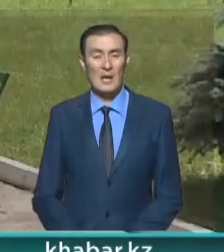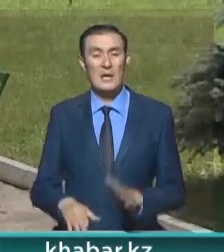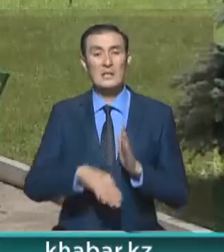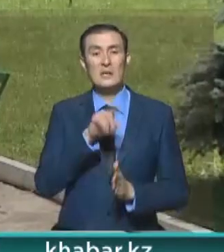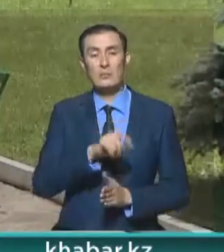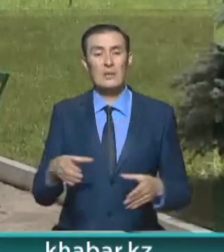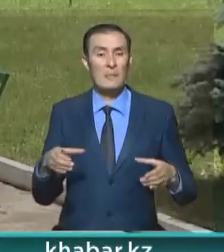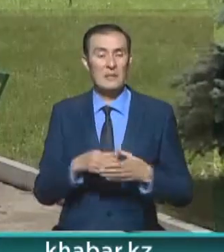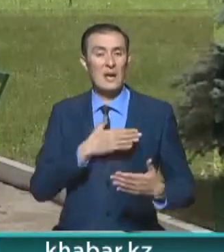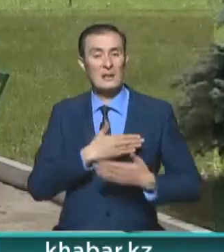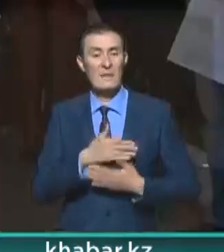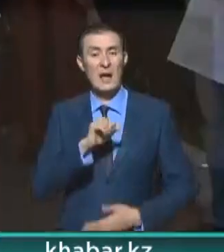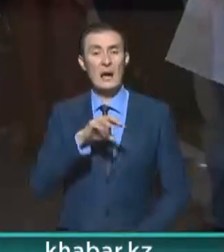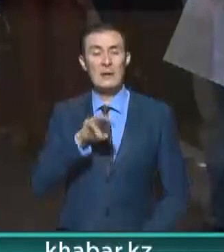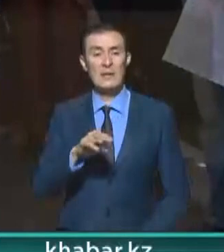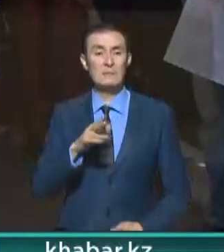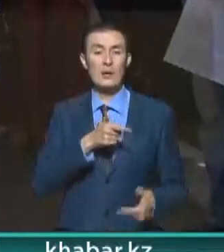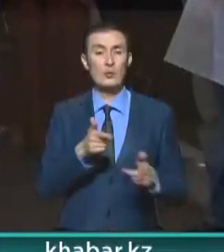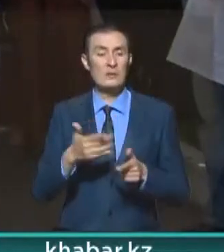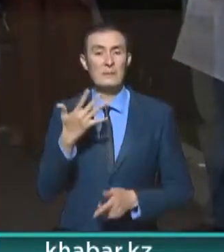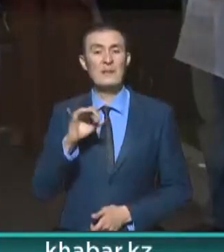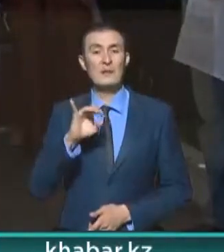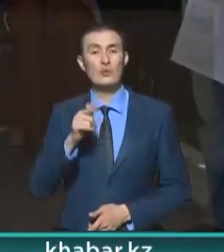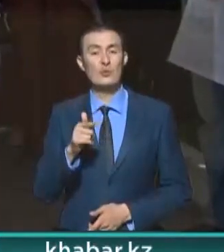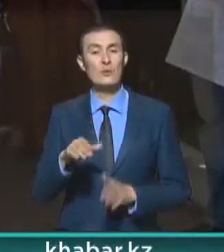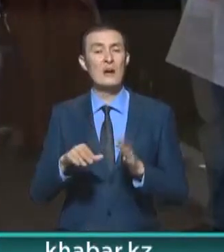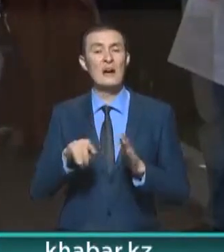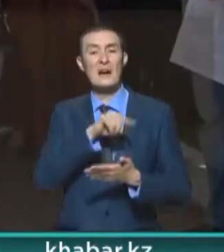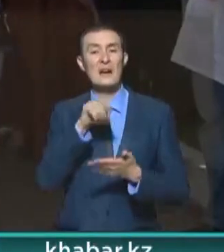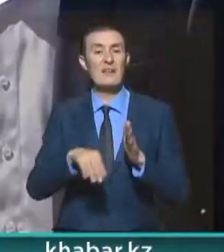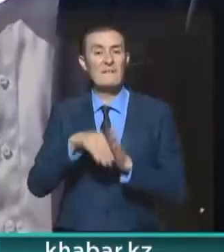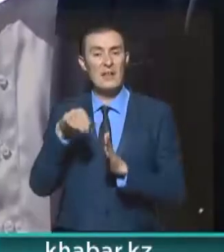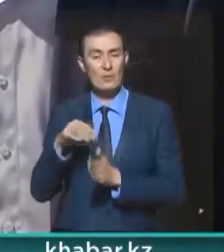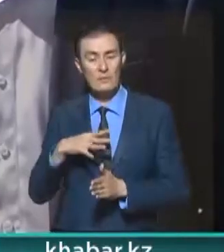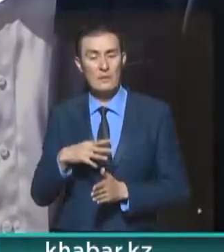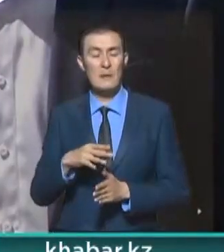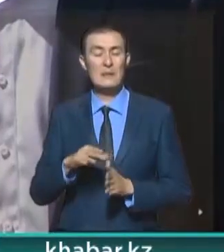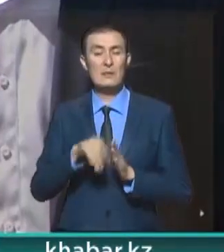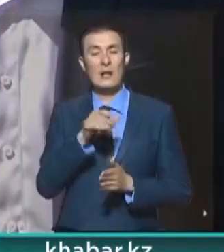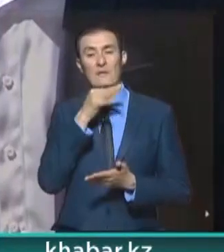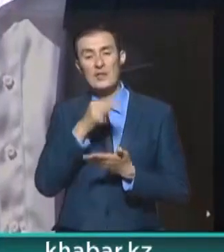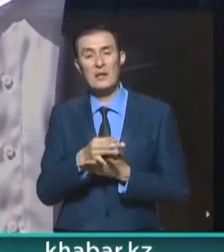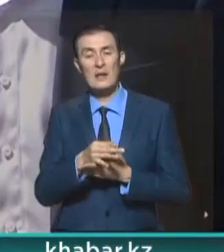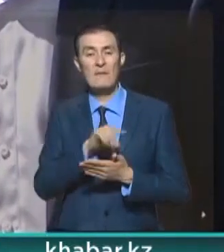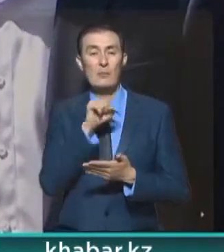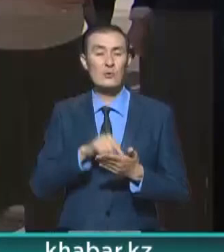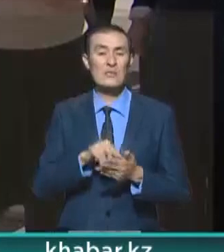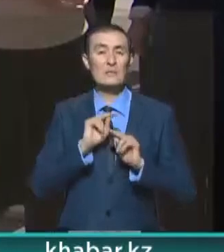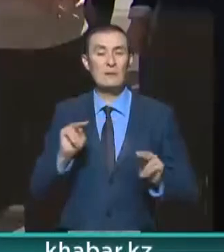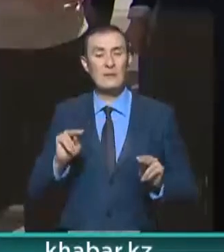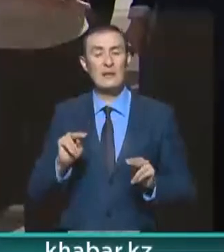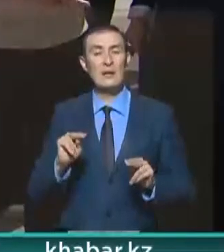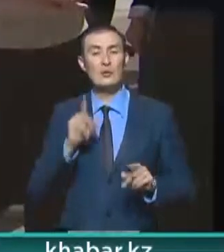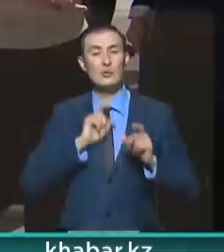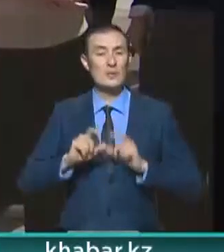Мажилисмены и партийные активисты Аманат готовятся к предстоящему 5 июня референдуму. Сегодня в Алматы парламентарии отвечали на вопросы преподавателей и студентов